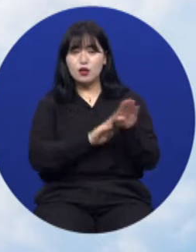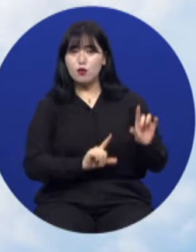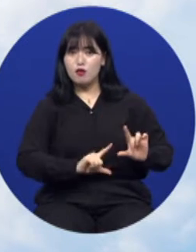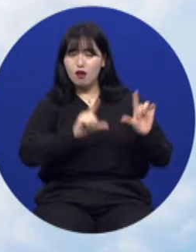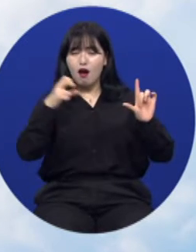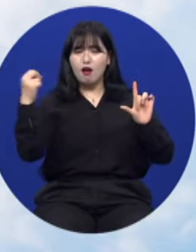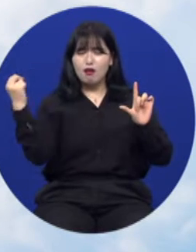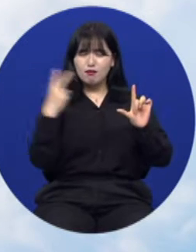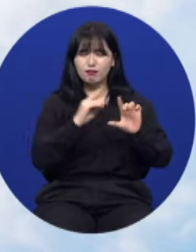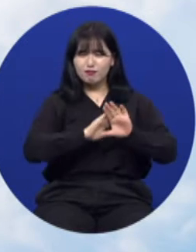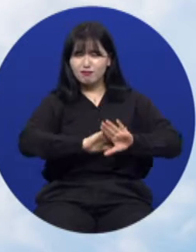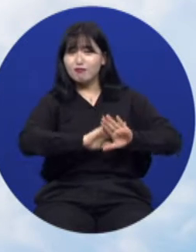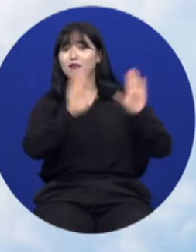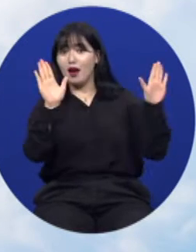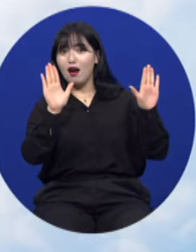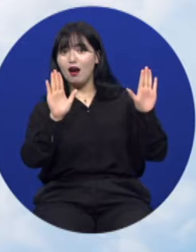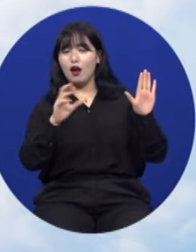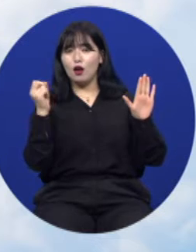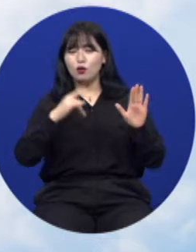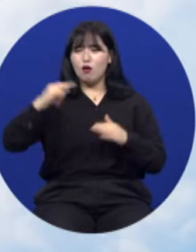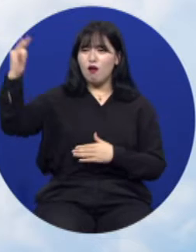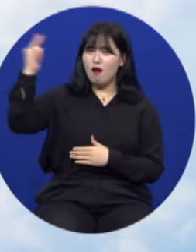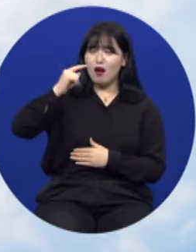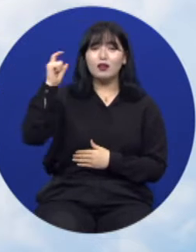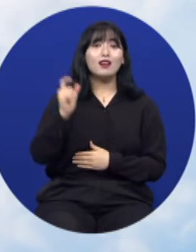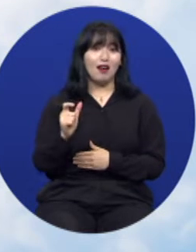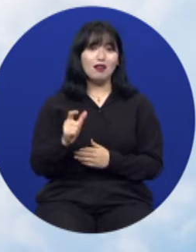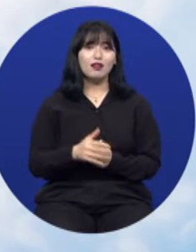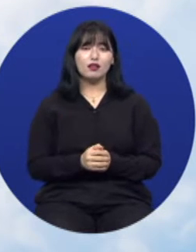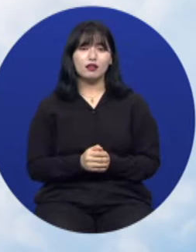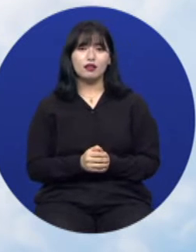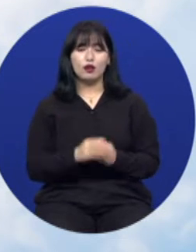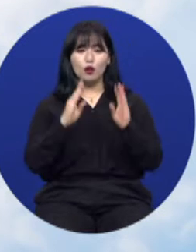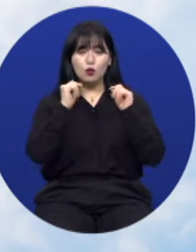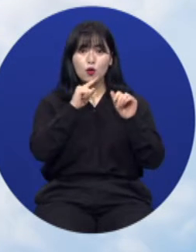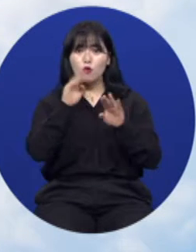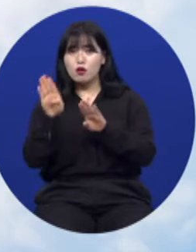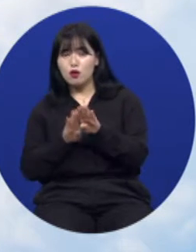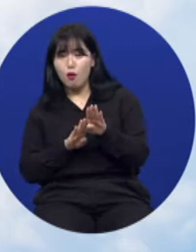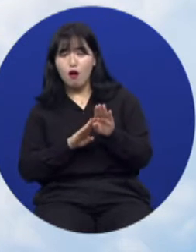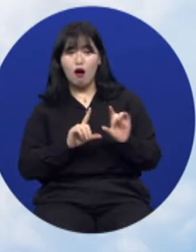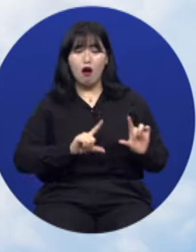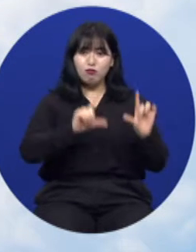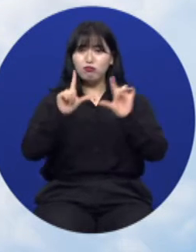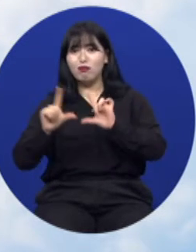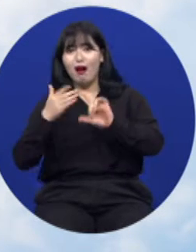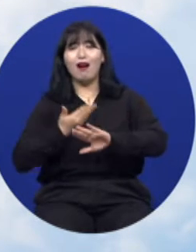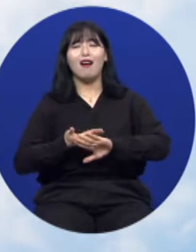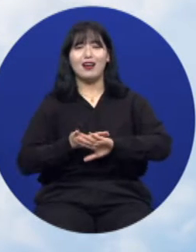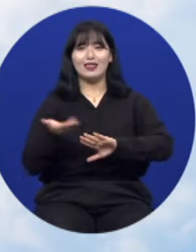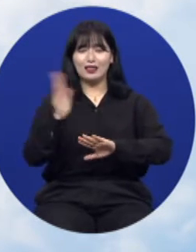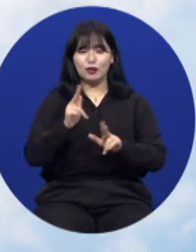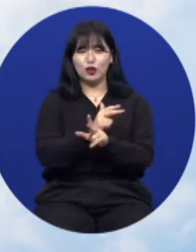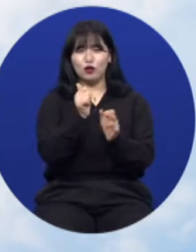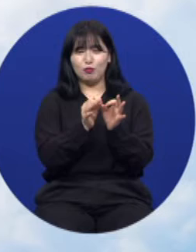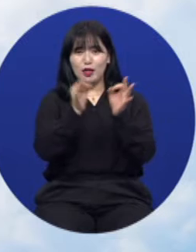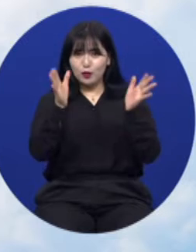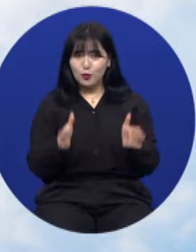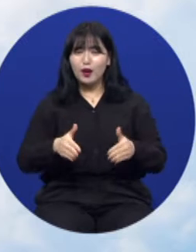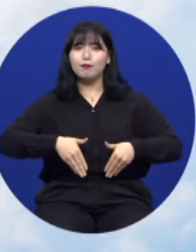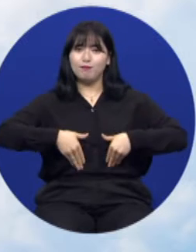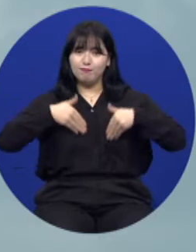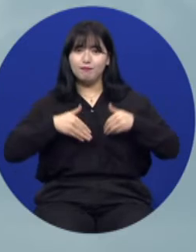다시 맑은 하늘이 드러나게 꼭 자외선도 무척 강하게 씁니다 토요일과 일요일 한해 표정은 다르지만 주말 내내 포근하게